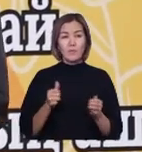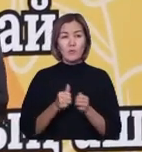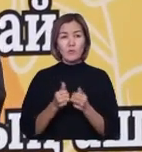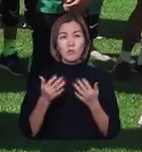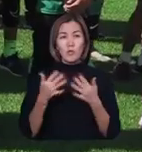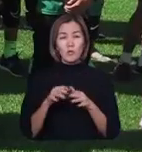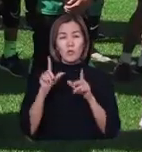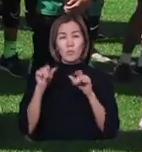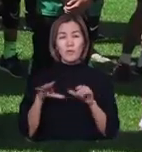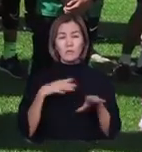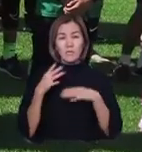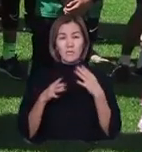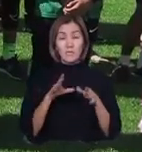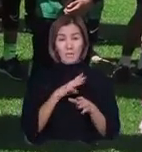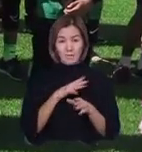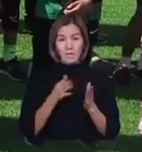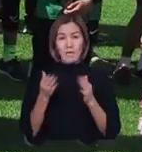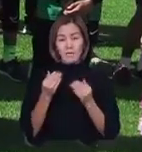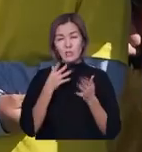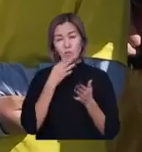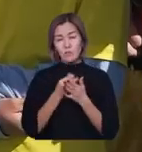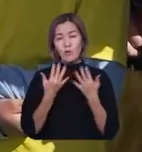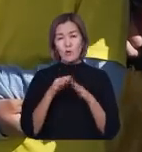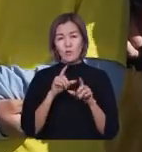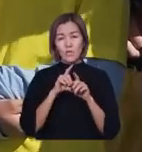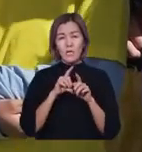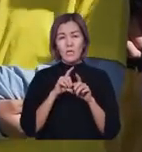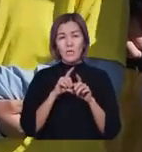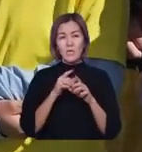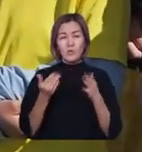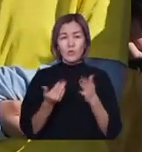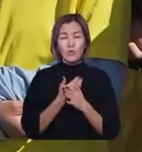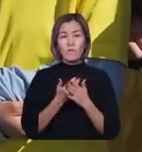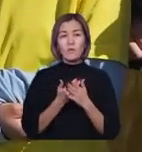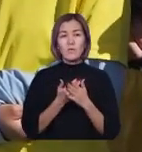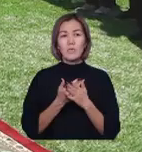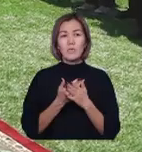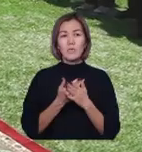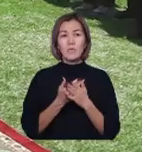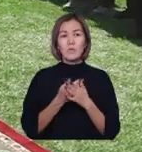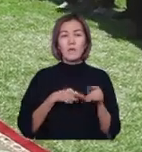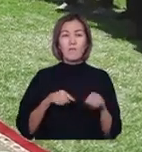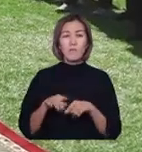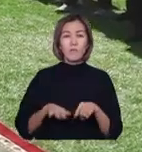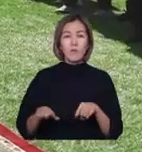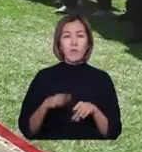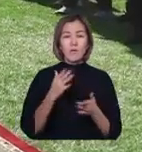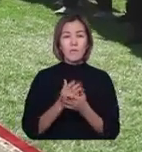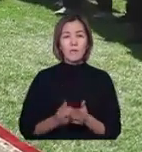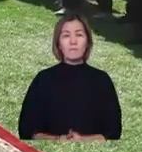барып, жарысқа дайындалмайтын болды деп қуануда. Себебі Бақала ауылында енді заман талабына сай жасалған футбол алаңы пайдалануға